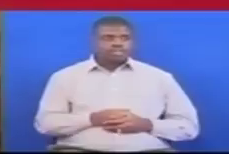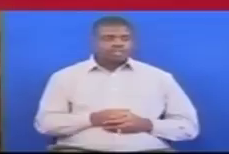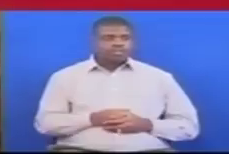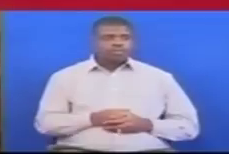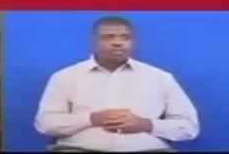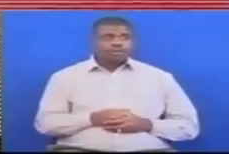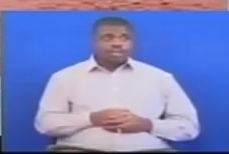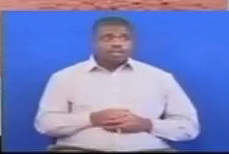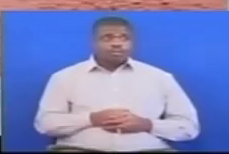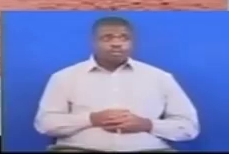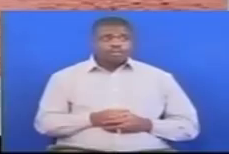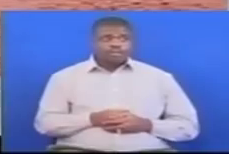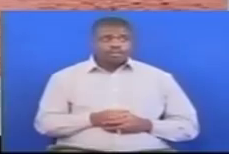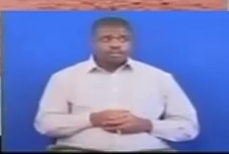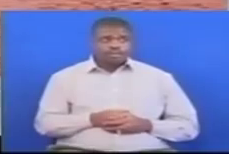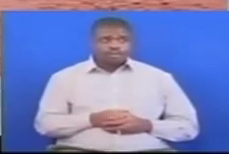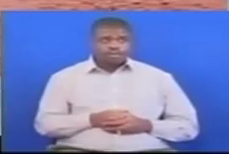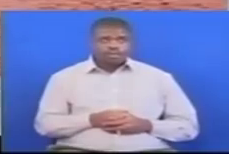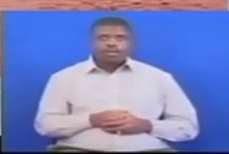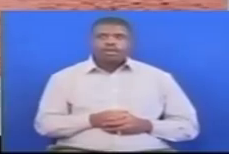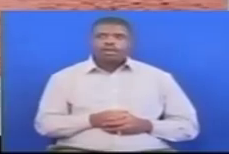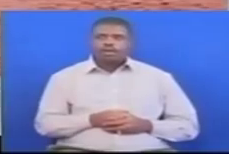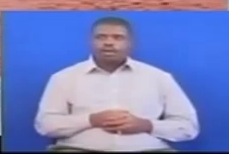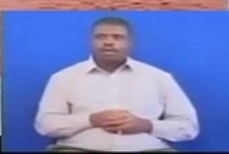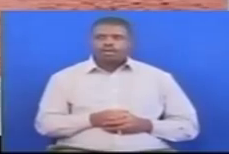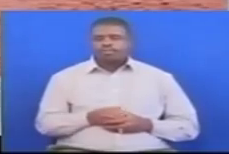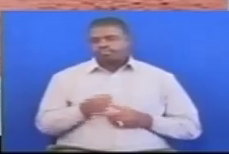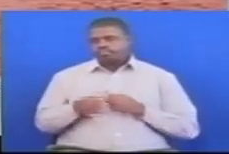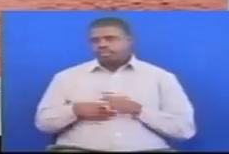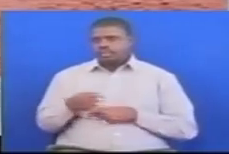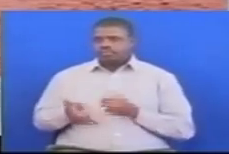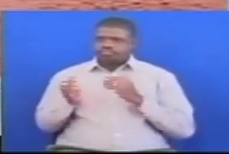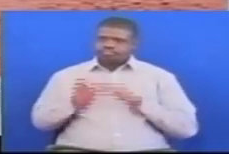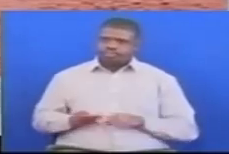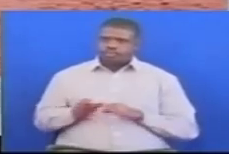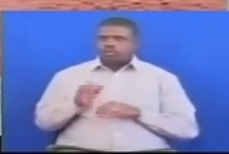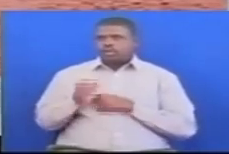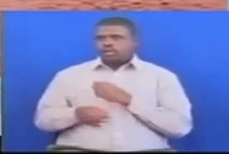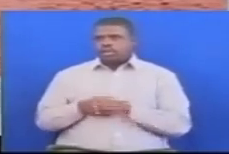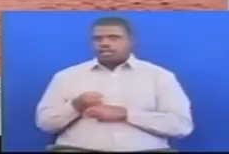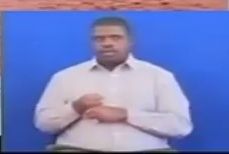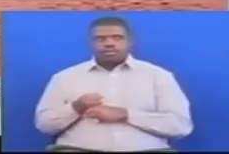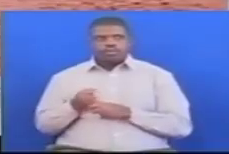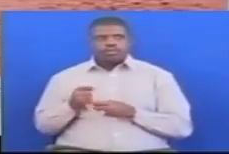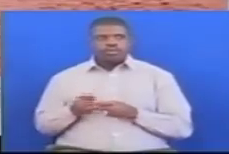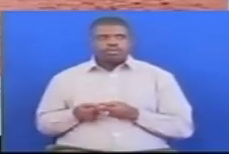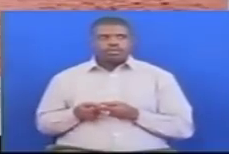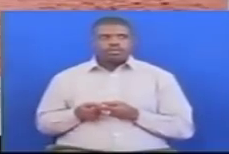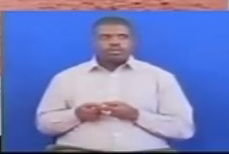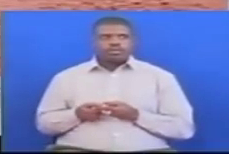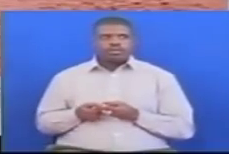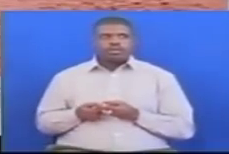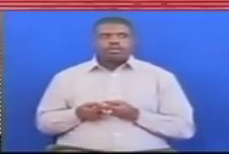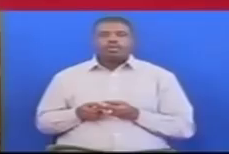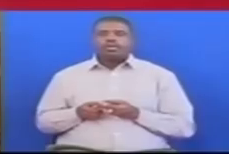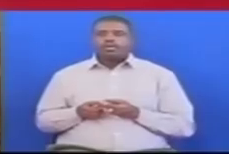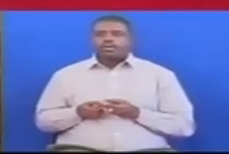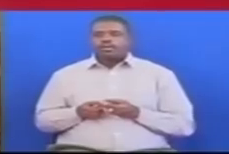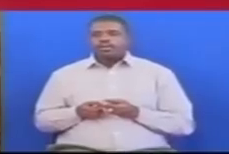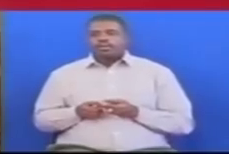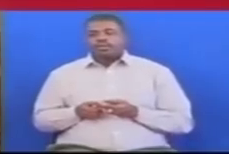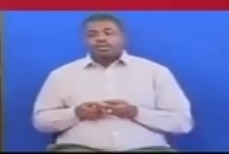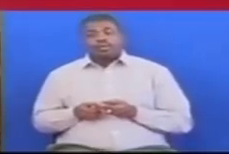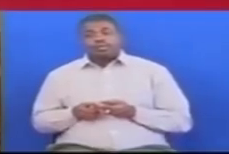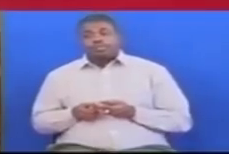Aprili mwaka huu utekelezaji wa mradi umekamilika na upo katika hatua ya makabidhiano. Mji wa Njombe. Mheshimiwa mwenyekiti,